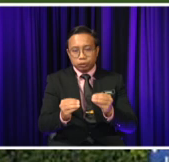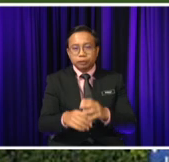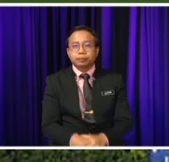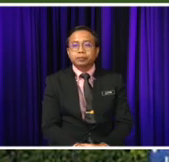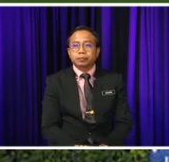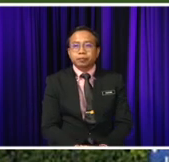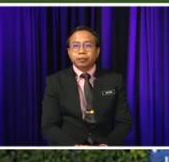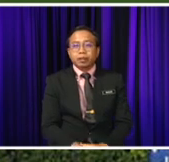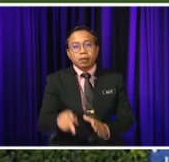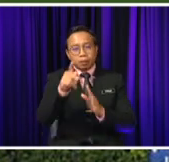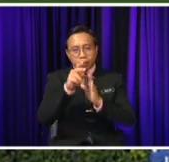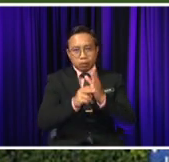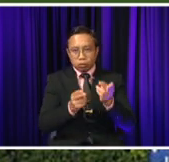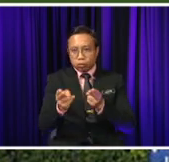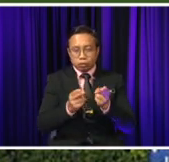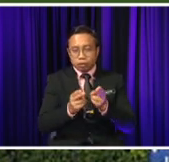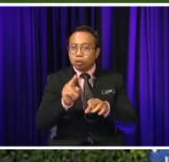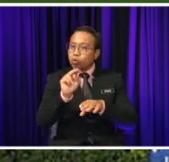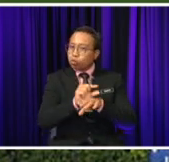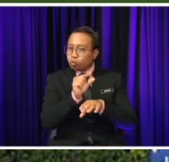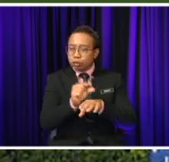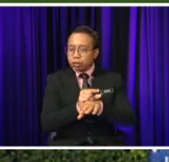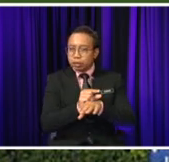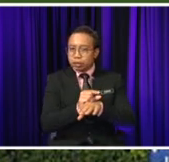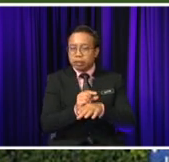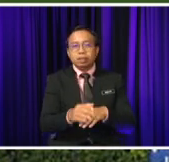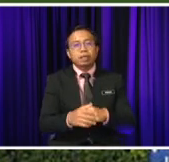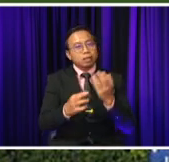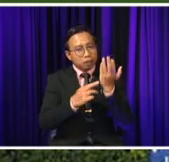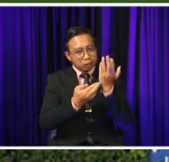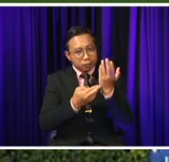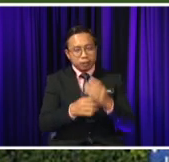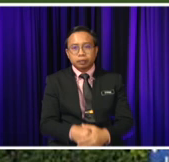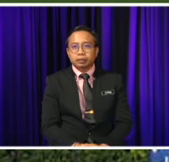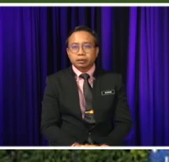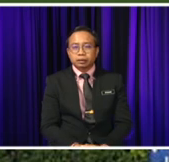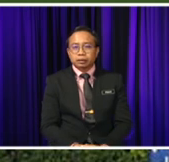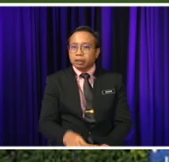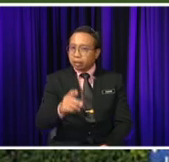kalau pengurusan dia mengguna dan menyelenggara jadi seorang